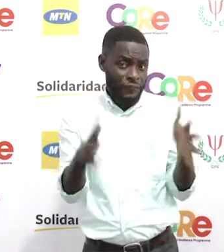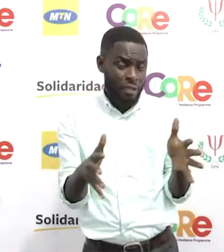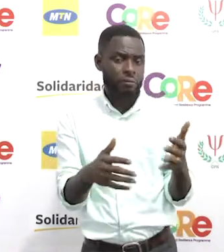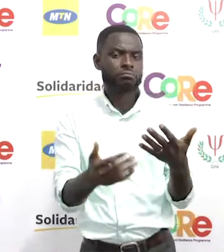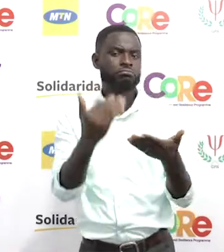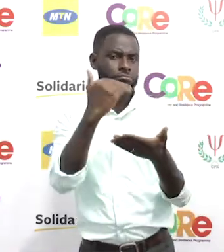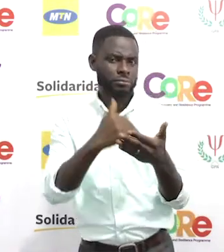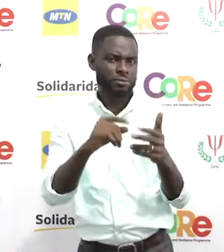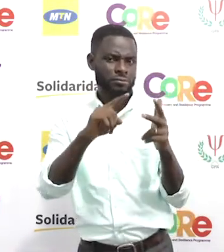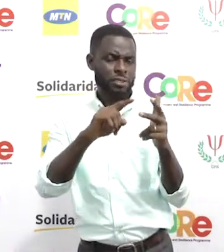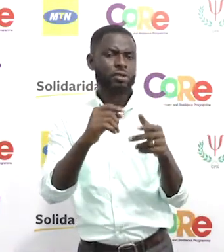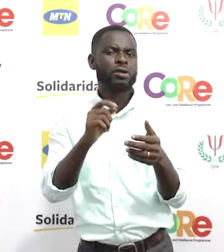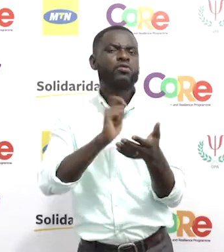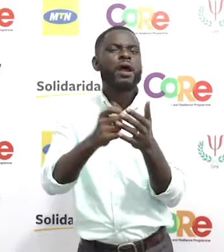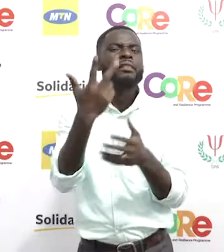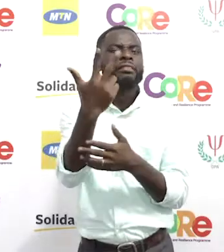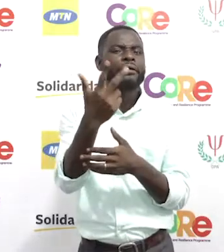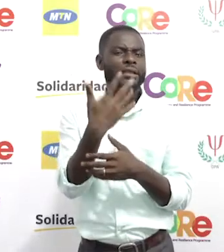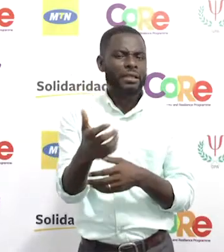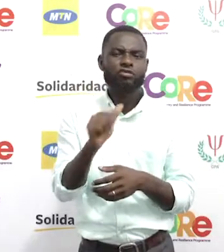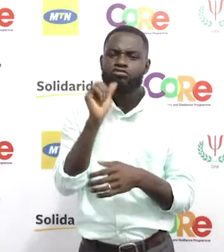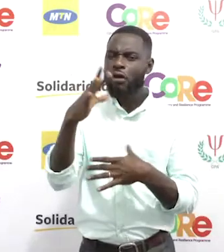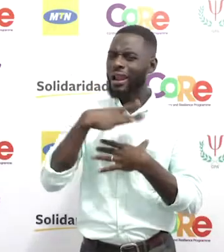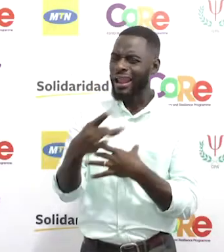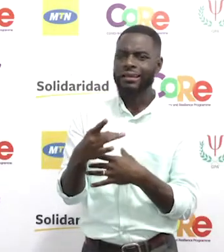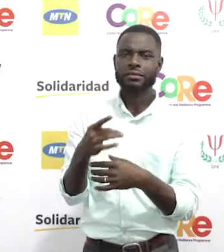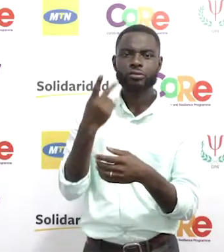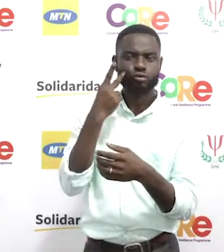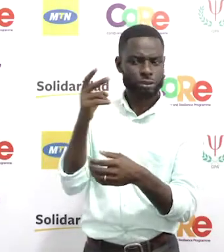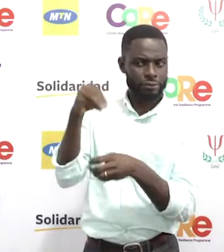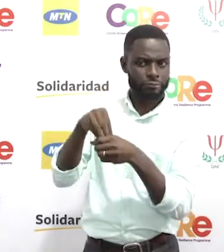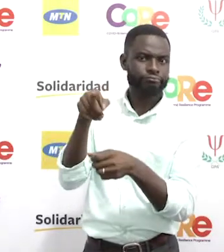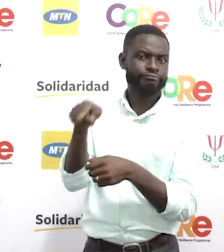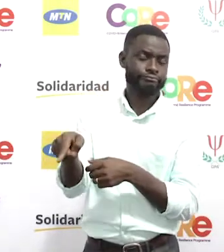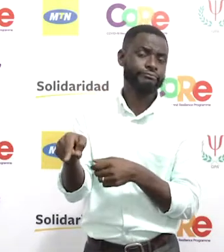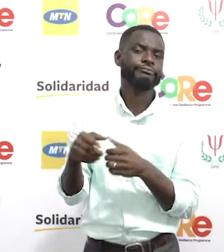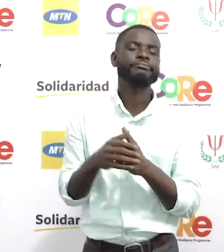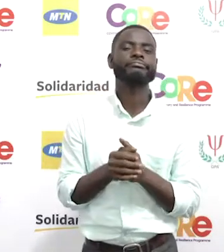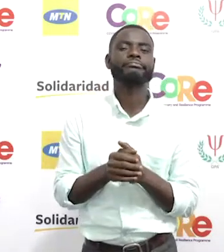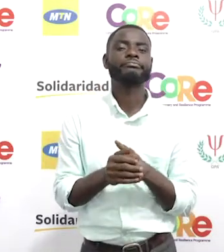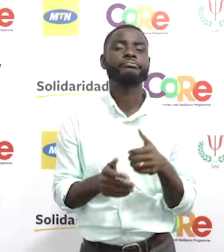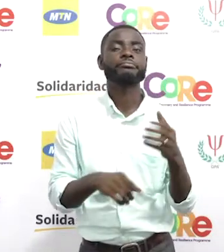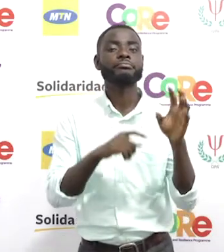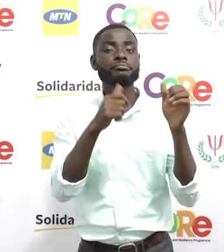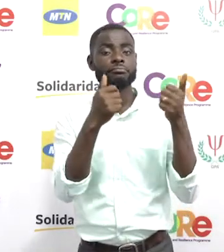ete. No ba sumu. Ake obana ye osun lohi.